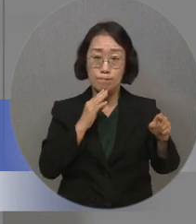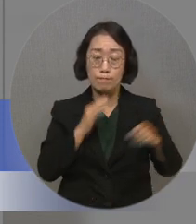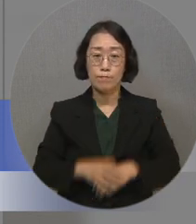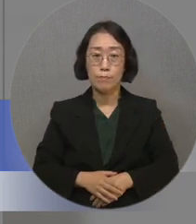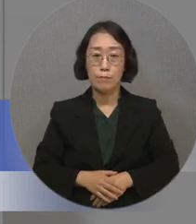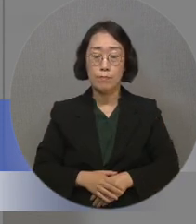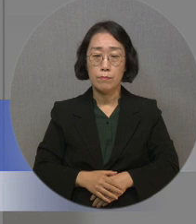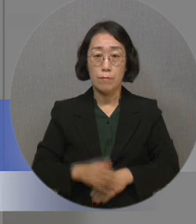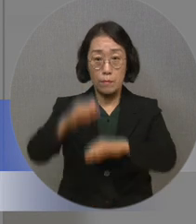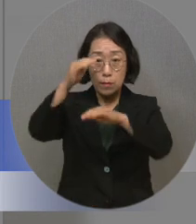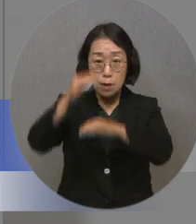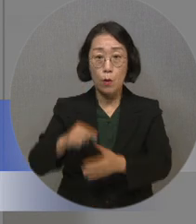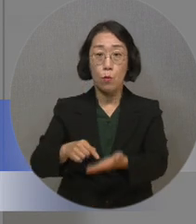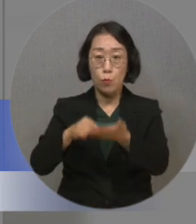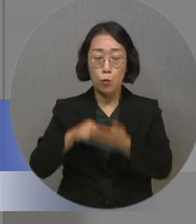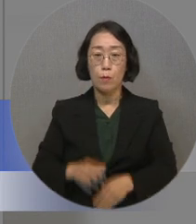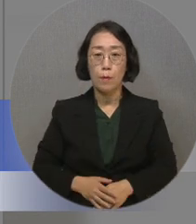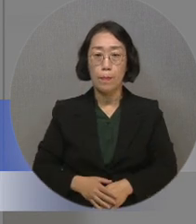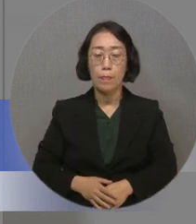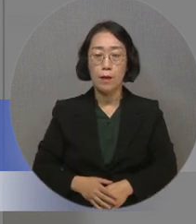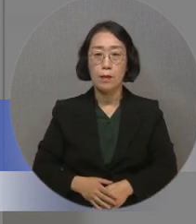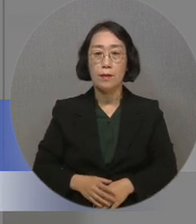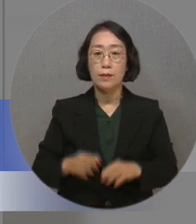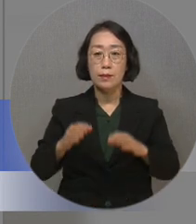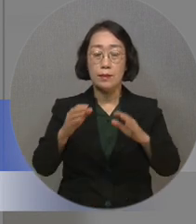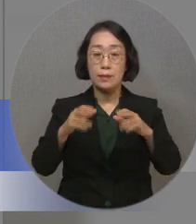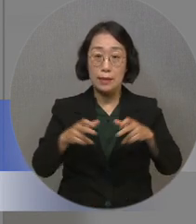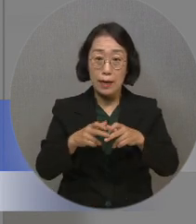따르면 소방기본법 장애인복지시설은